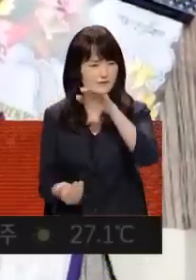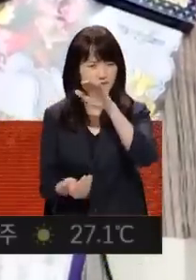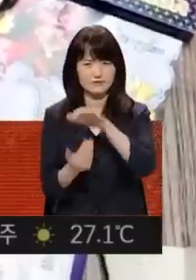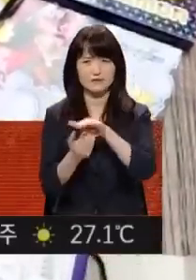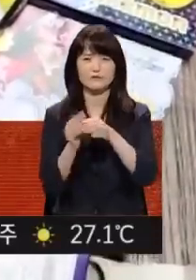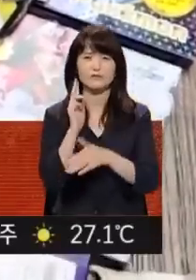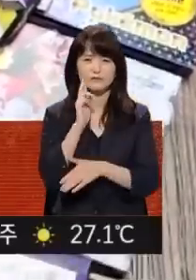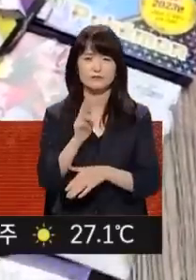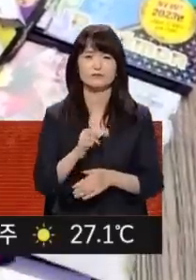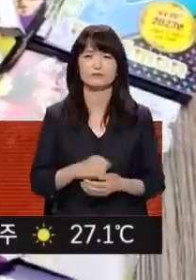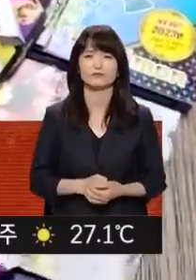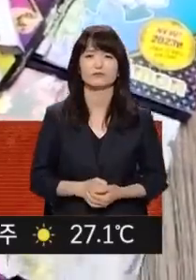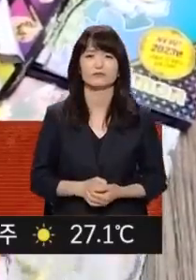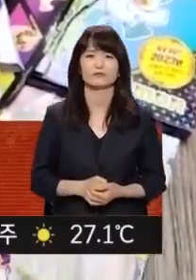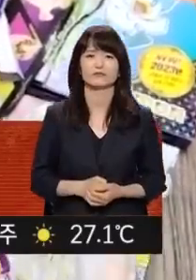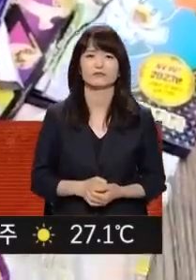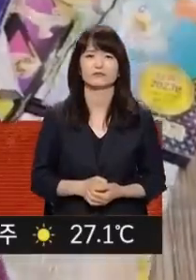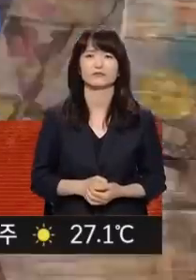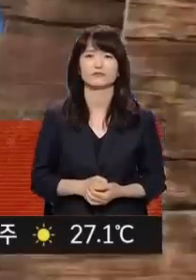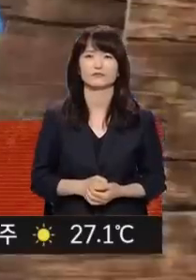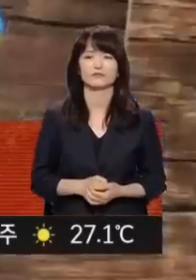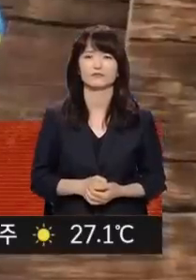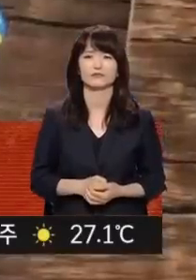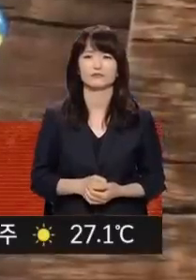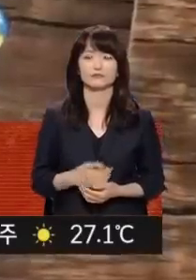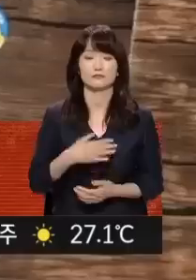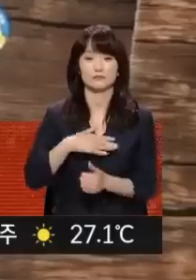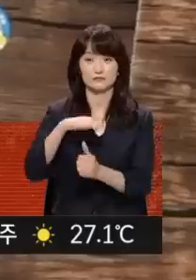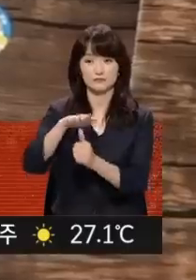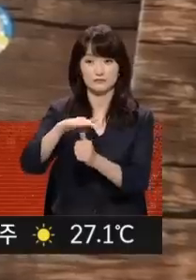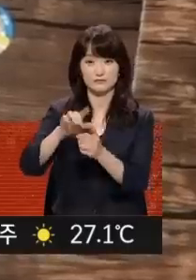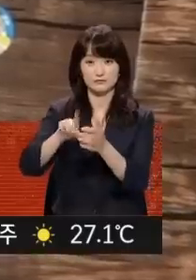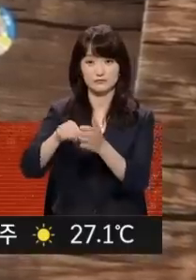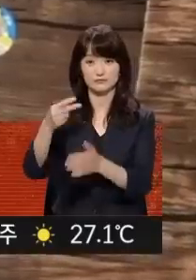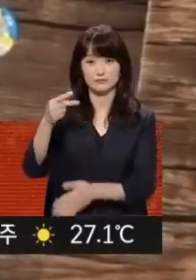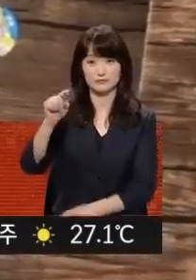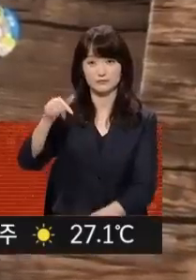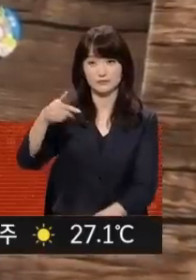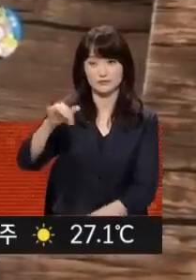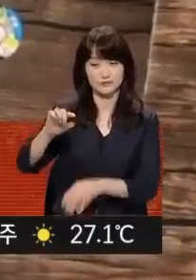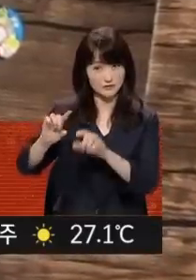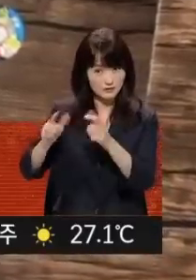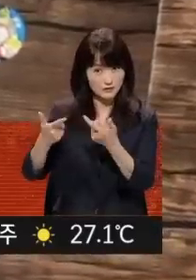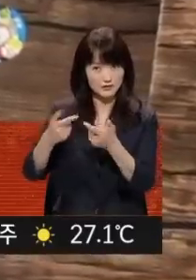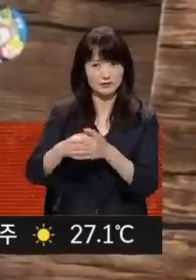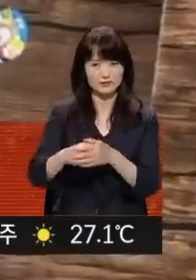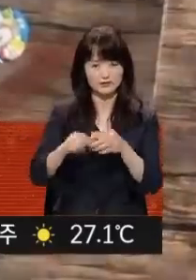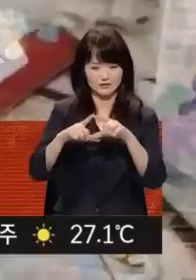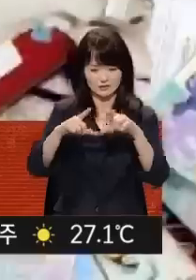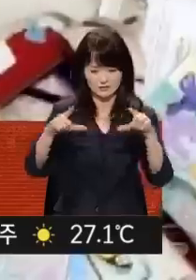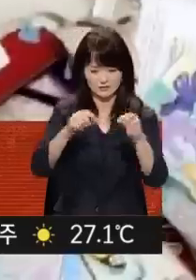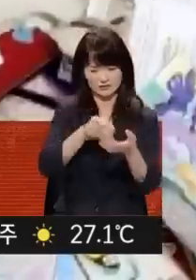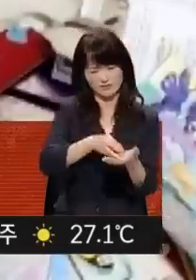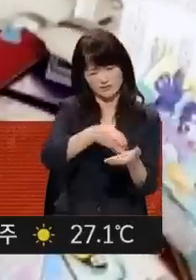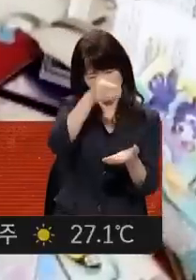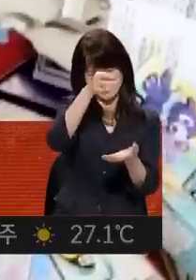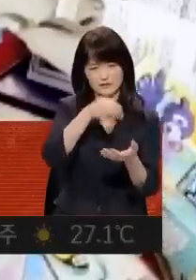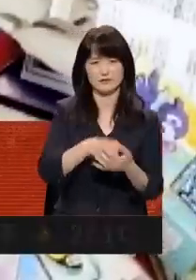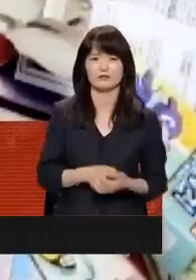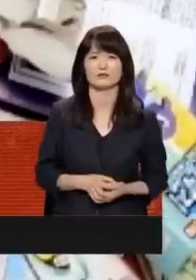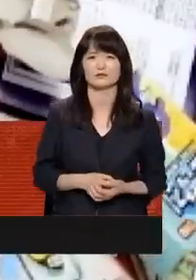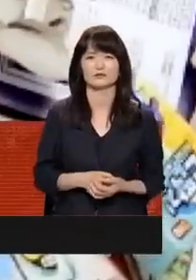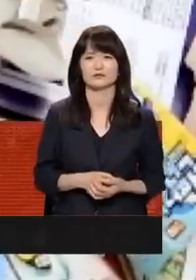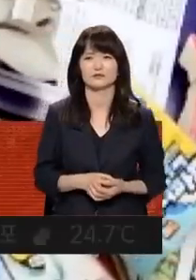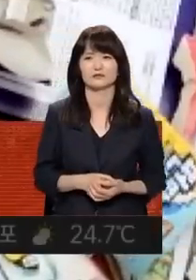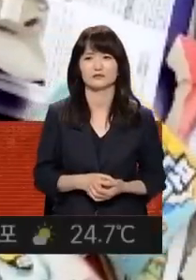하시고 잠깐 얘기를 했지만 요즘에 제가 어렸을 때 놀던 딱지 수준이 아니에요 저게 비쌉니다 카드 딱지 몰고 세트